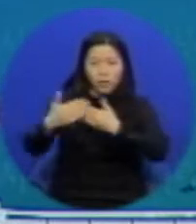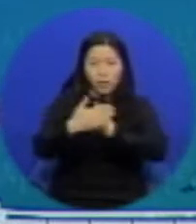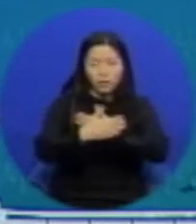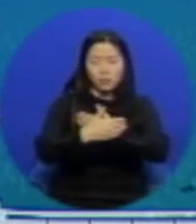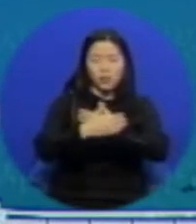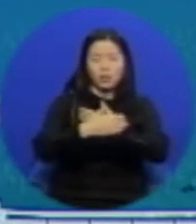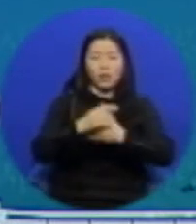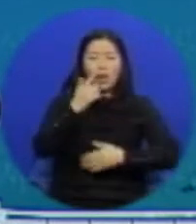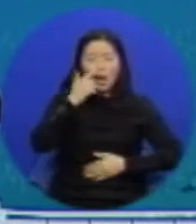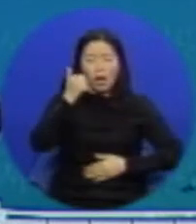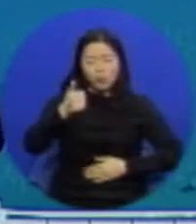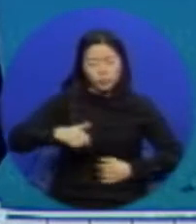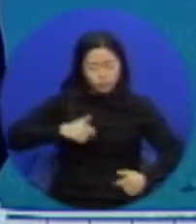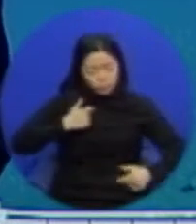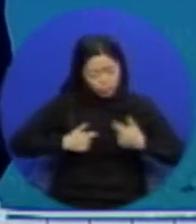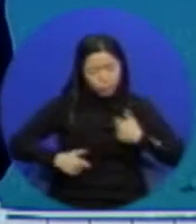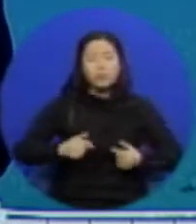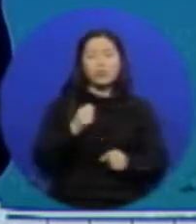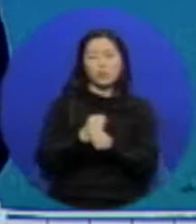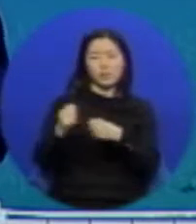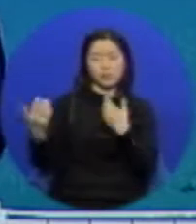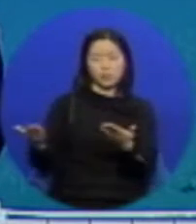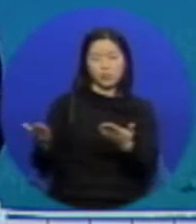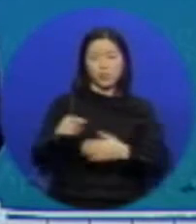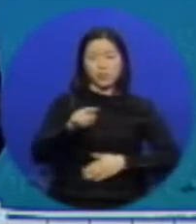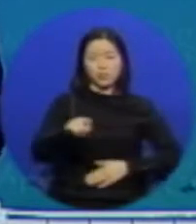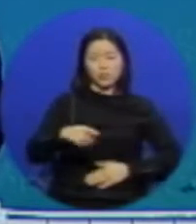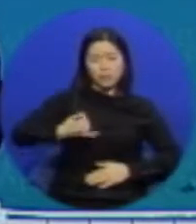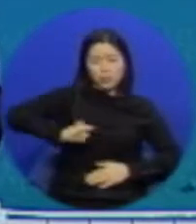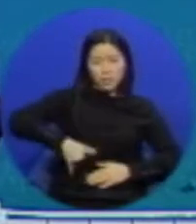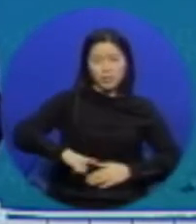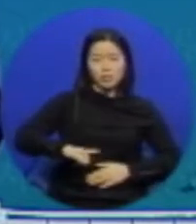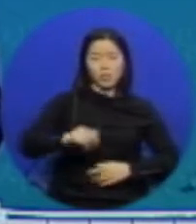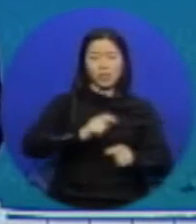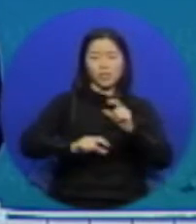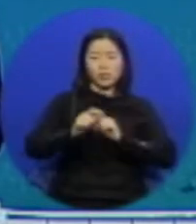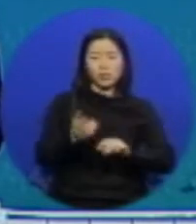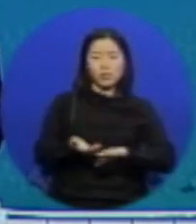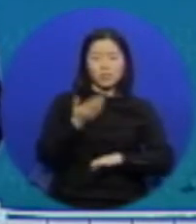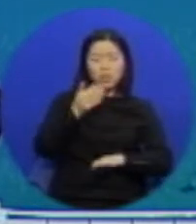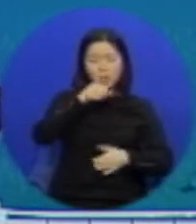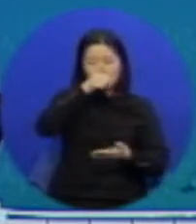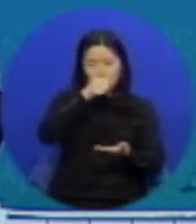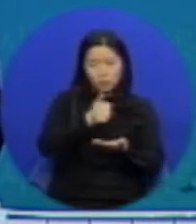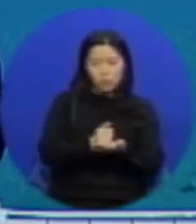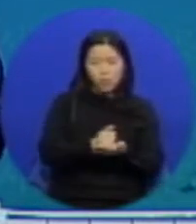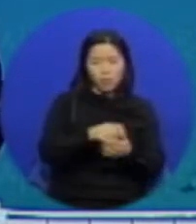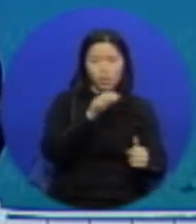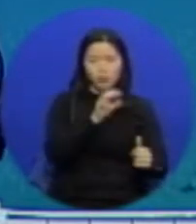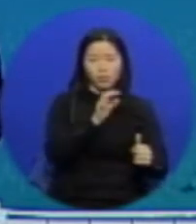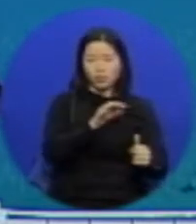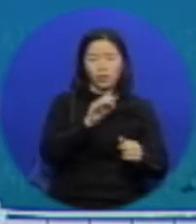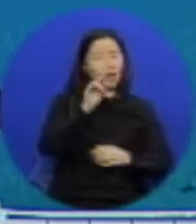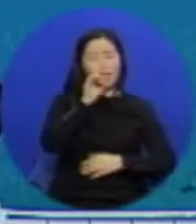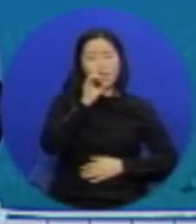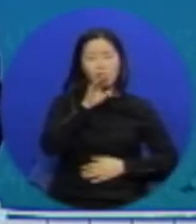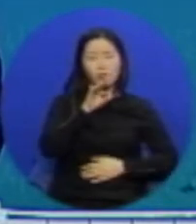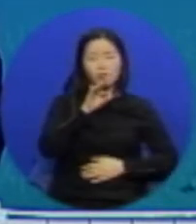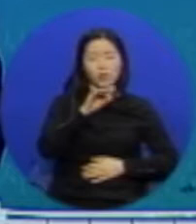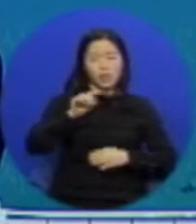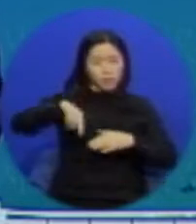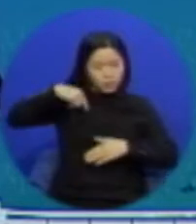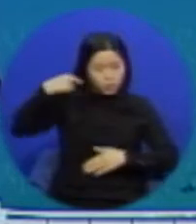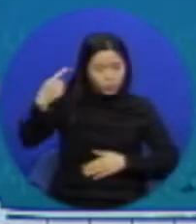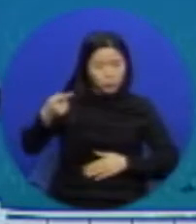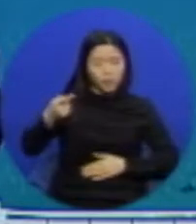기쁘게 하는 거에요 그런 자녀에게 더 이상 무슨 죄를 물을 게 있어요 그 다음에는 정말 주고 싶은것 아주 지오